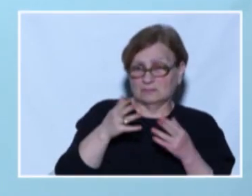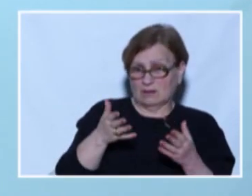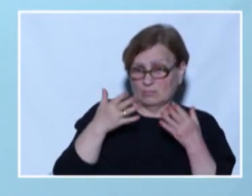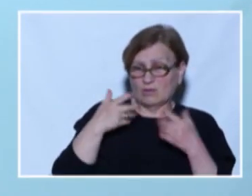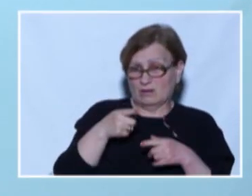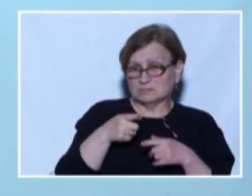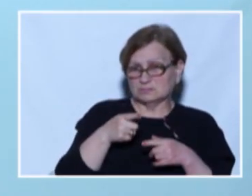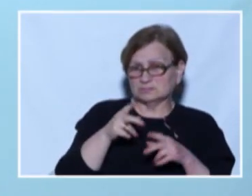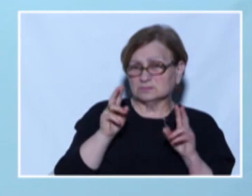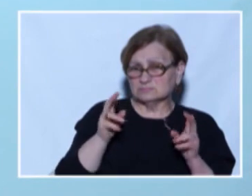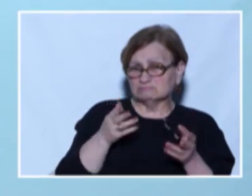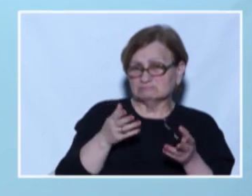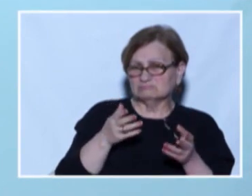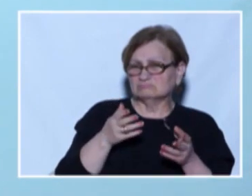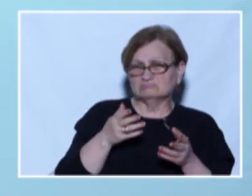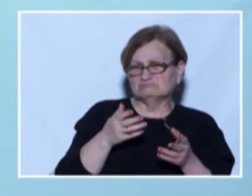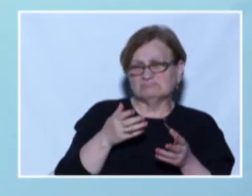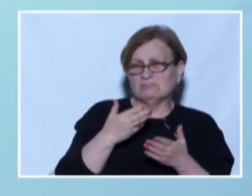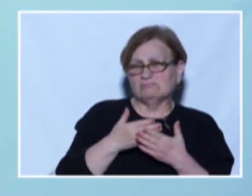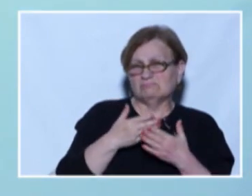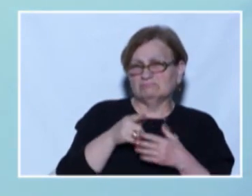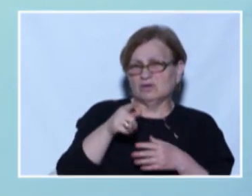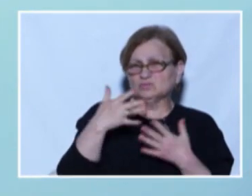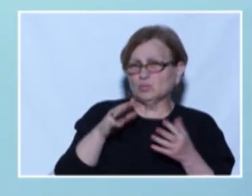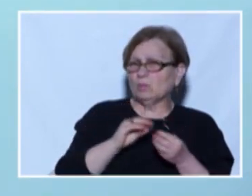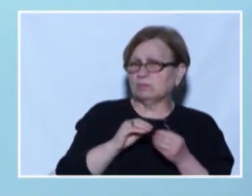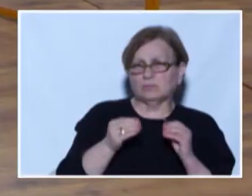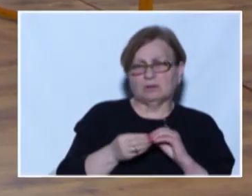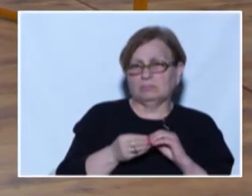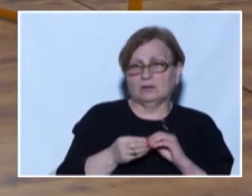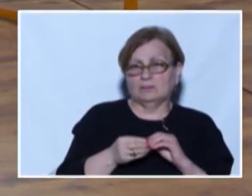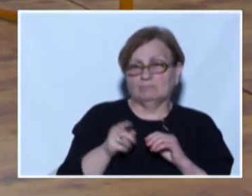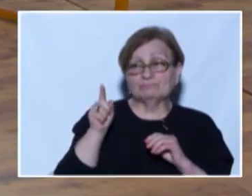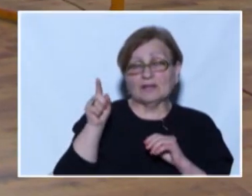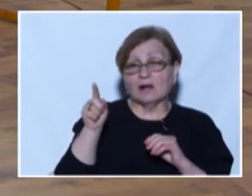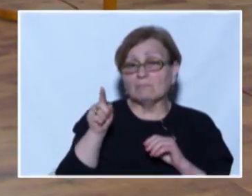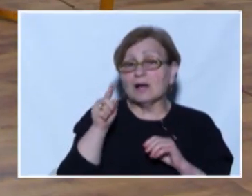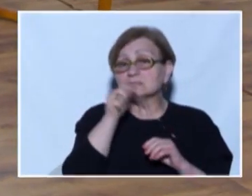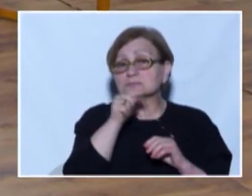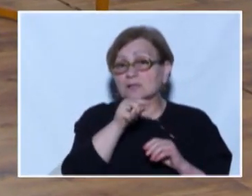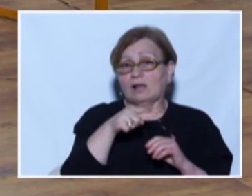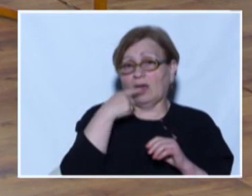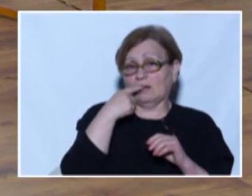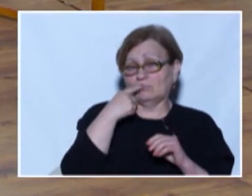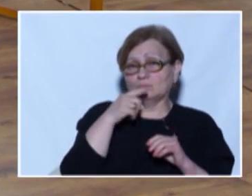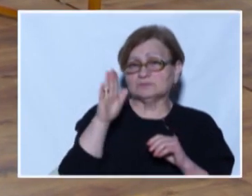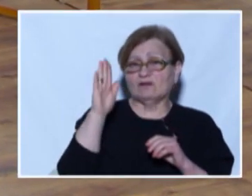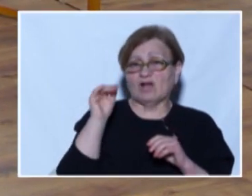გამოხატავს და ნიშნავს, მაშინ ეს უკვე პრობლემაა და ამაზე მიანიშნებს სწორედ